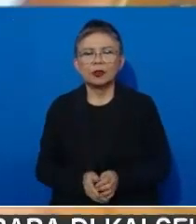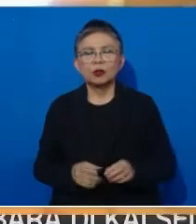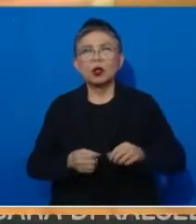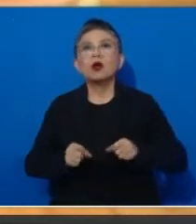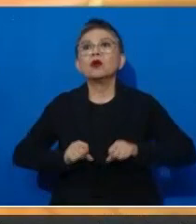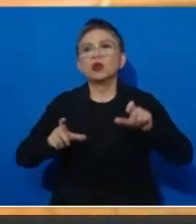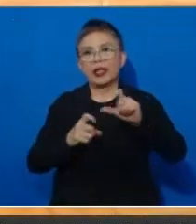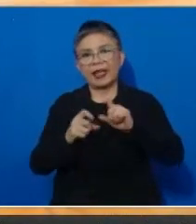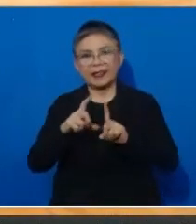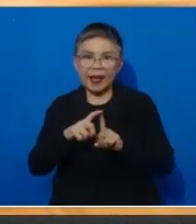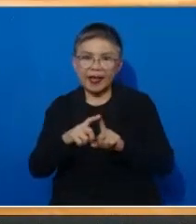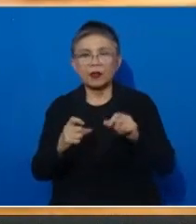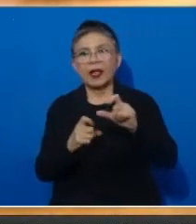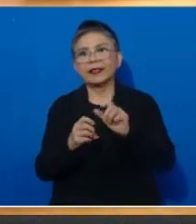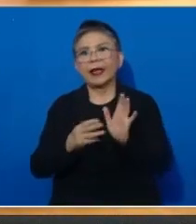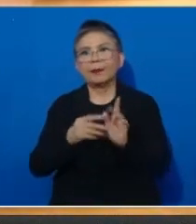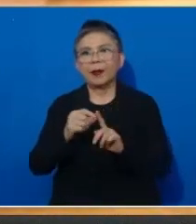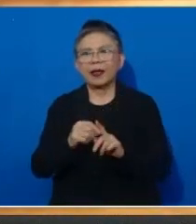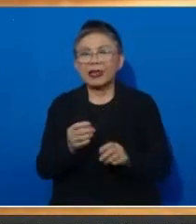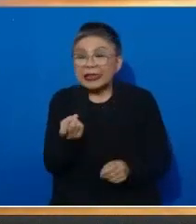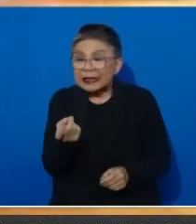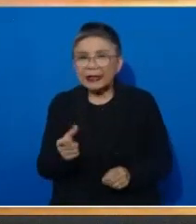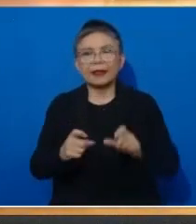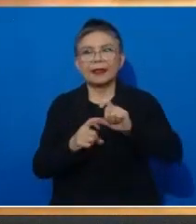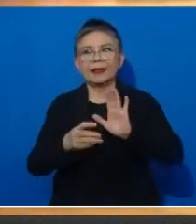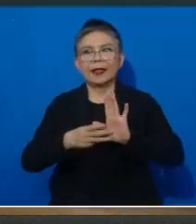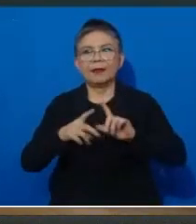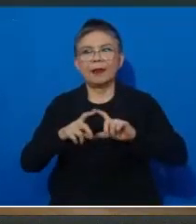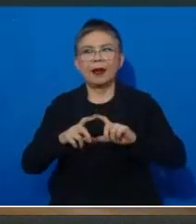dan SMP, serta hanya sebagian kecil lulusan SMA.